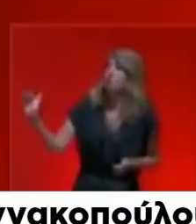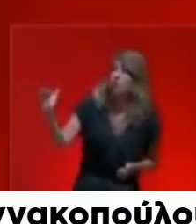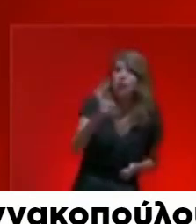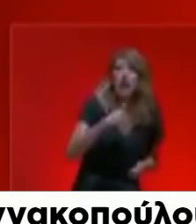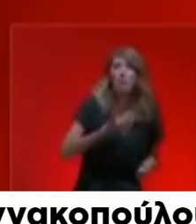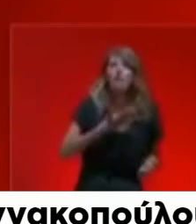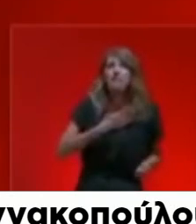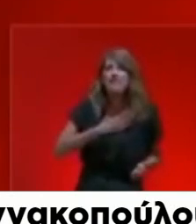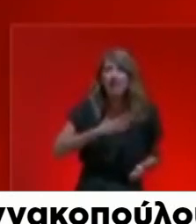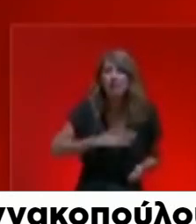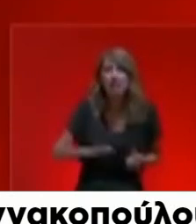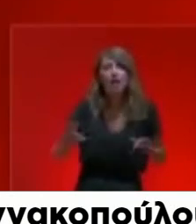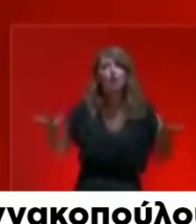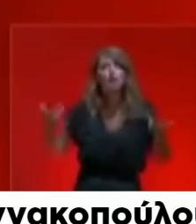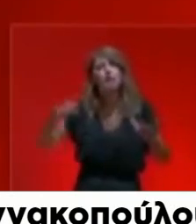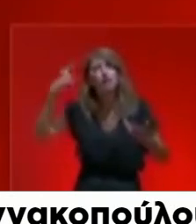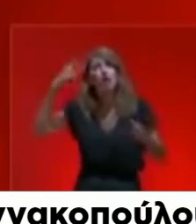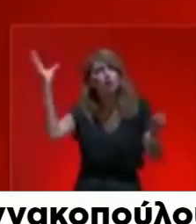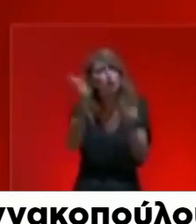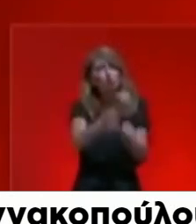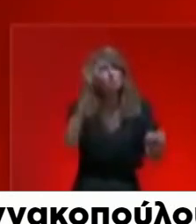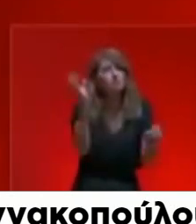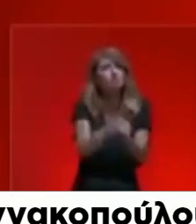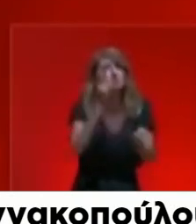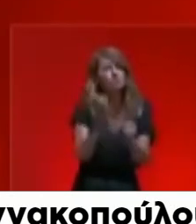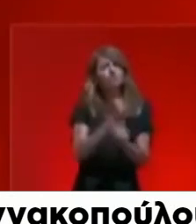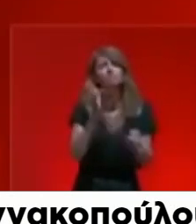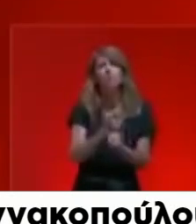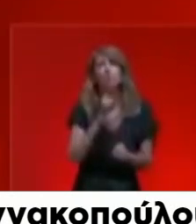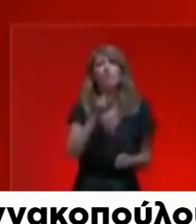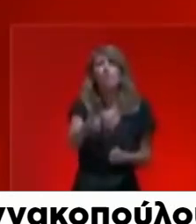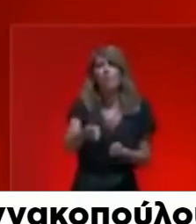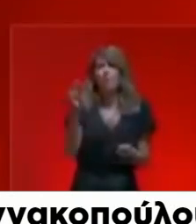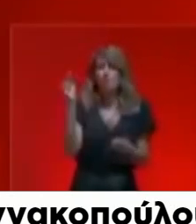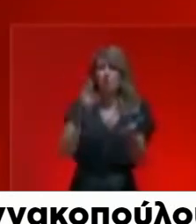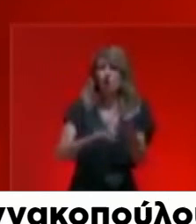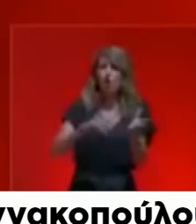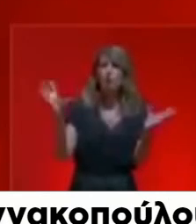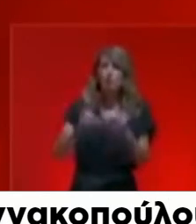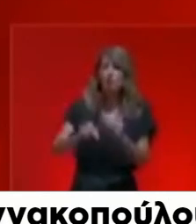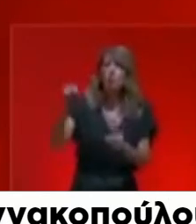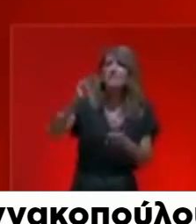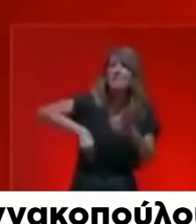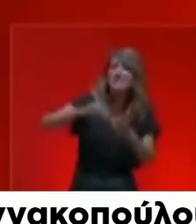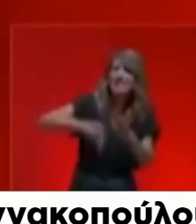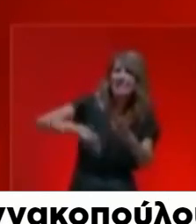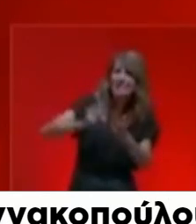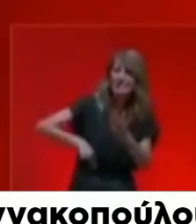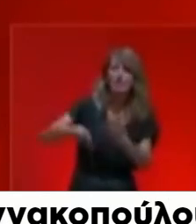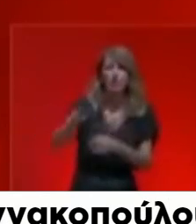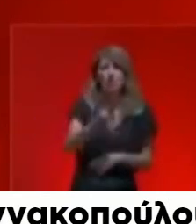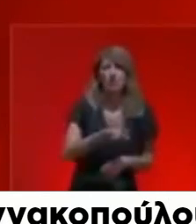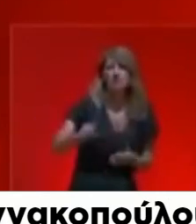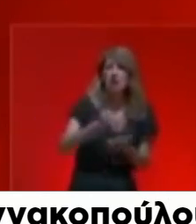ποιότητα, από τη δημοκρατική διαδικασία, αλλά και μια συλλογική διαδικασία με συντροφικότητα. Ο